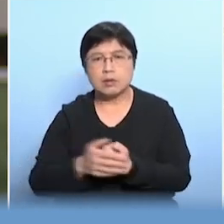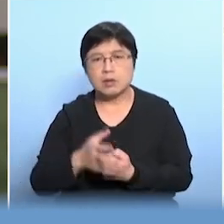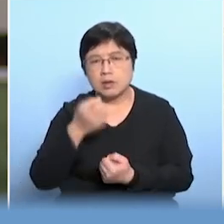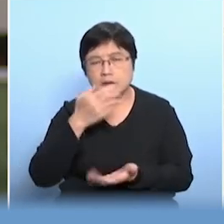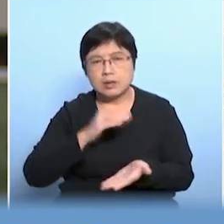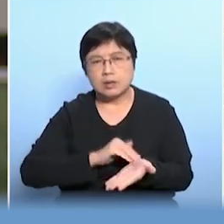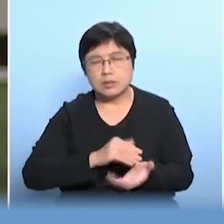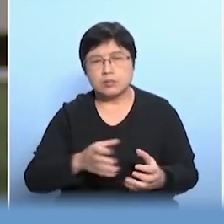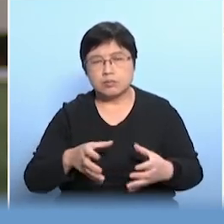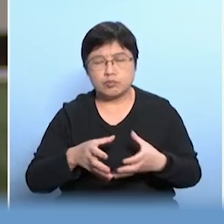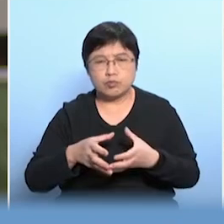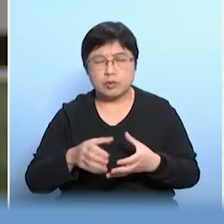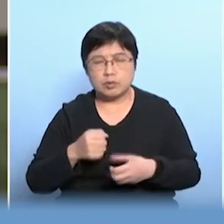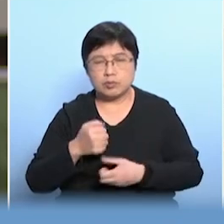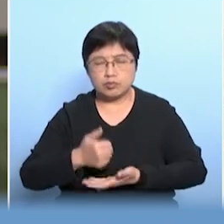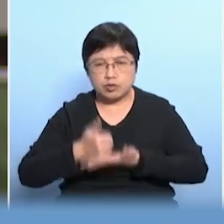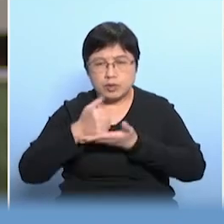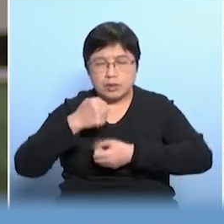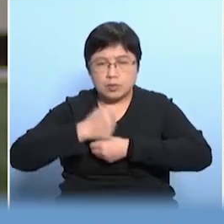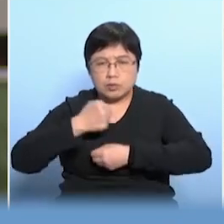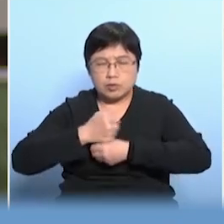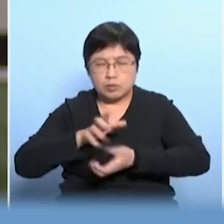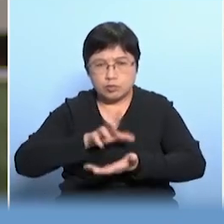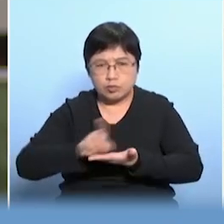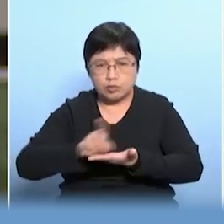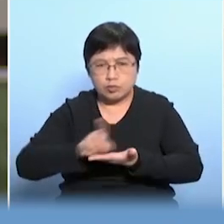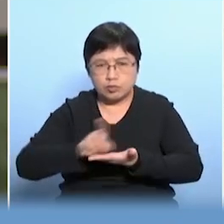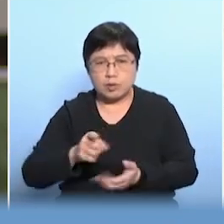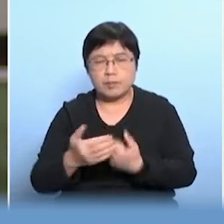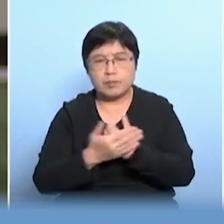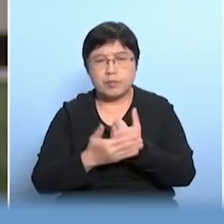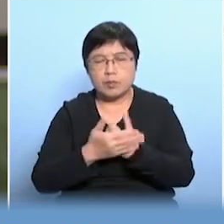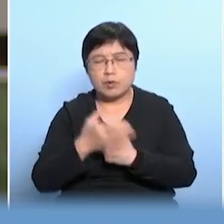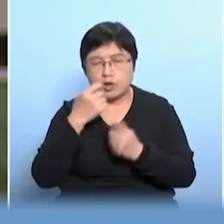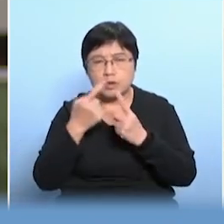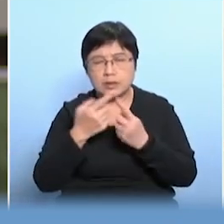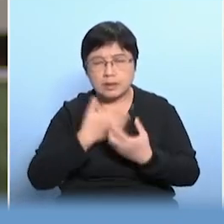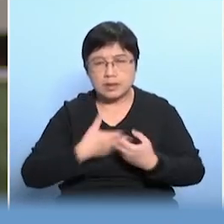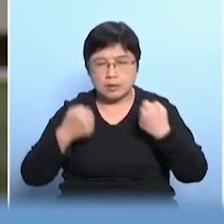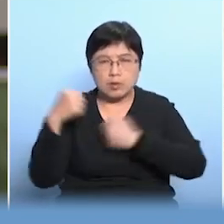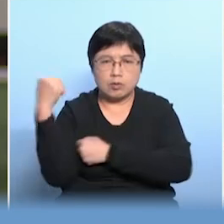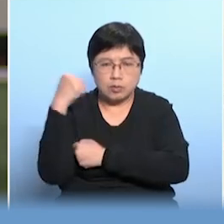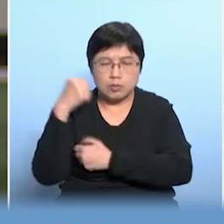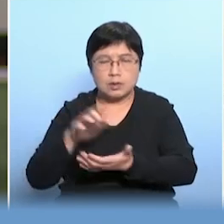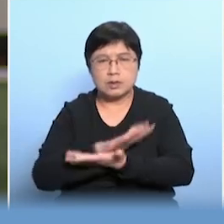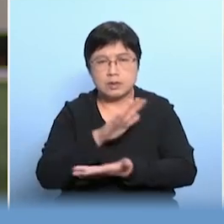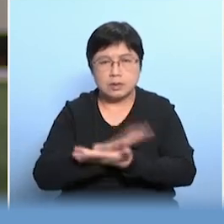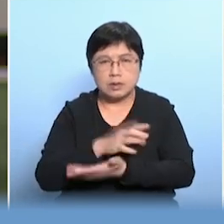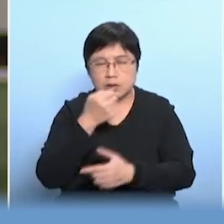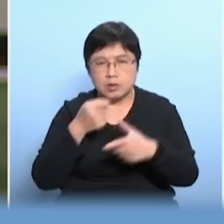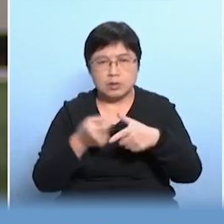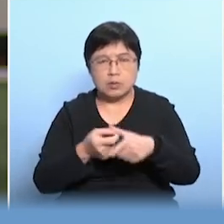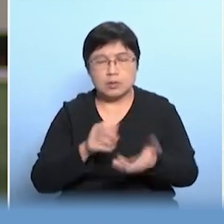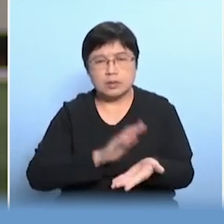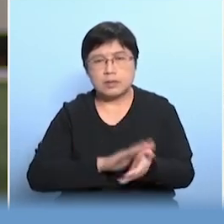港医护团队素来是敬业专业，守护香港市民健康亦都是不遗余力。多年来香港公共